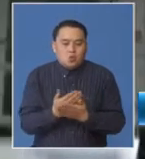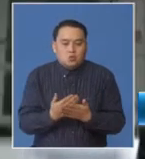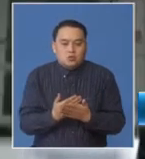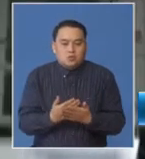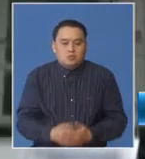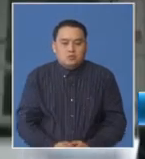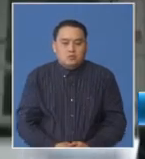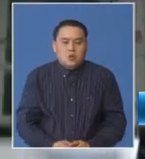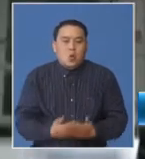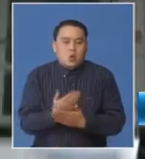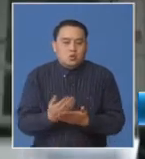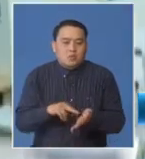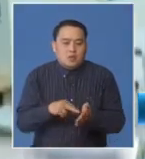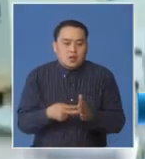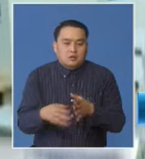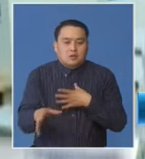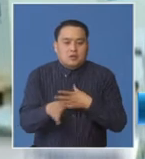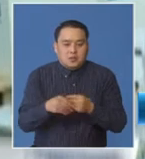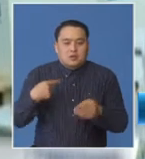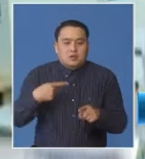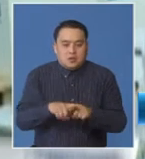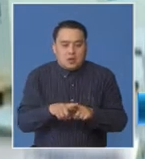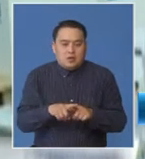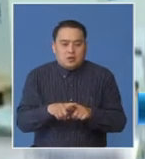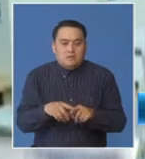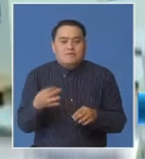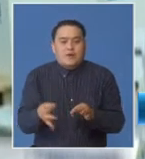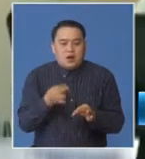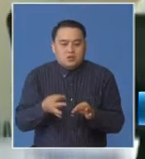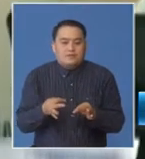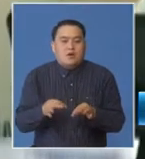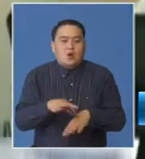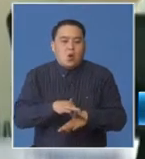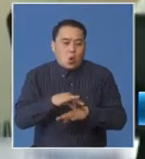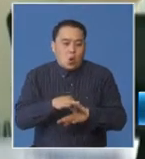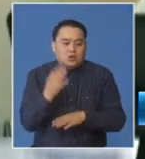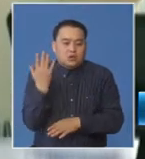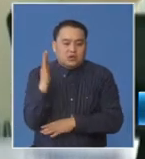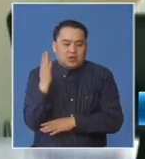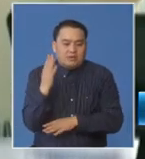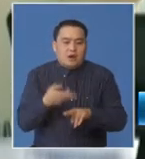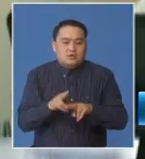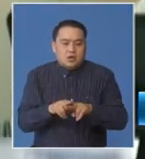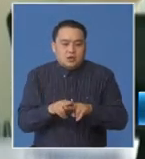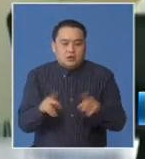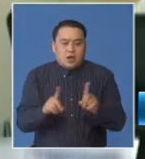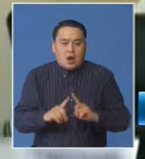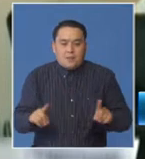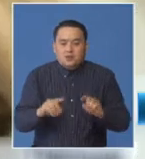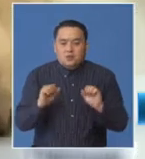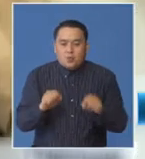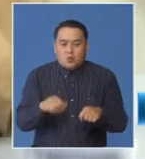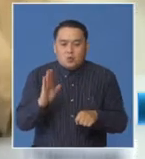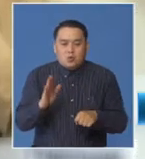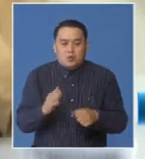росписи. Художница планирует совместить технику батика с вышивкой кожей и деревом. Ее мечта – создать уникальный бренд, изюминкой которой